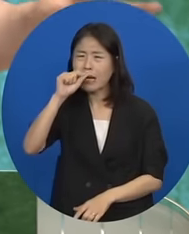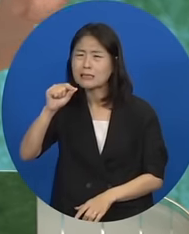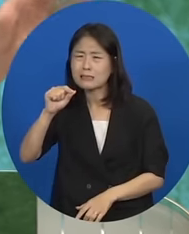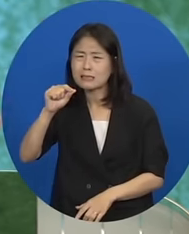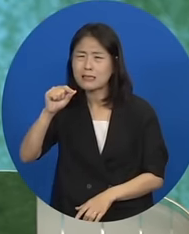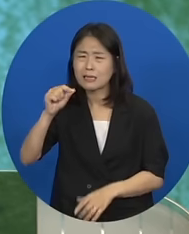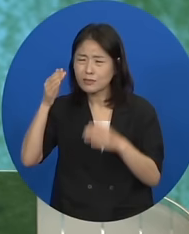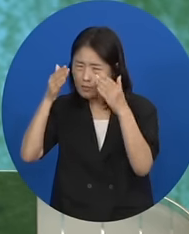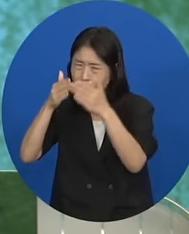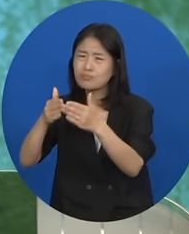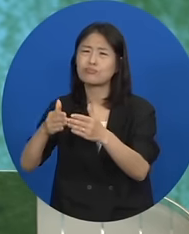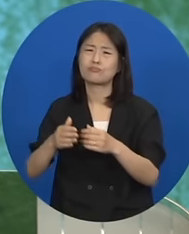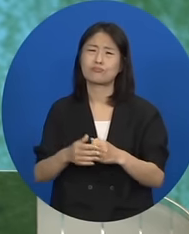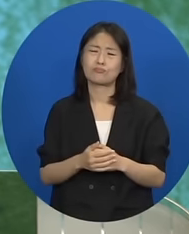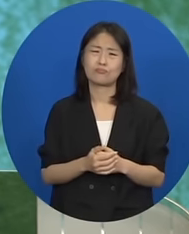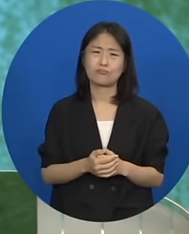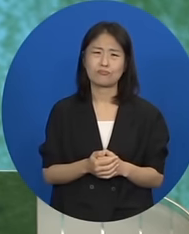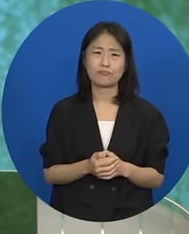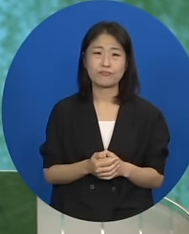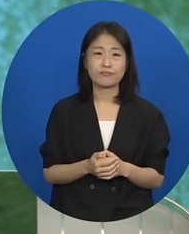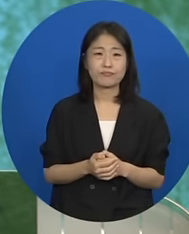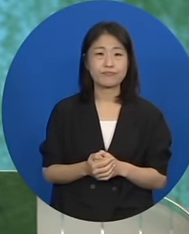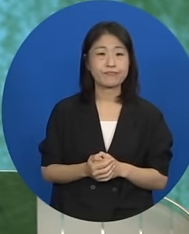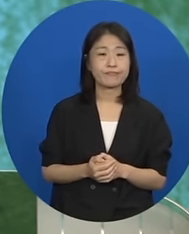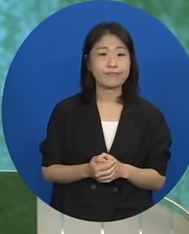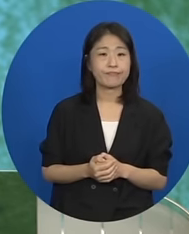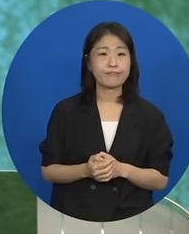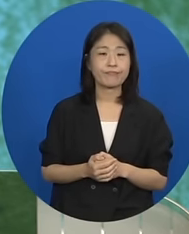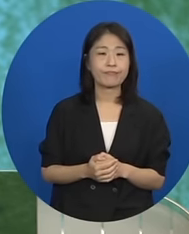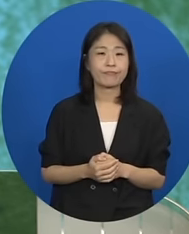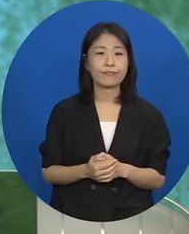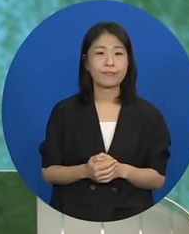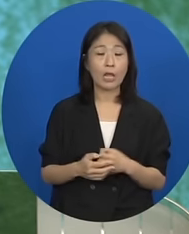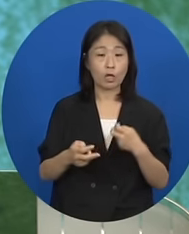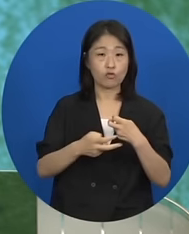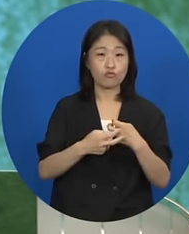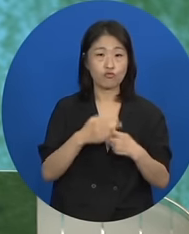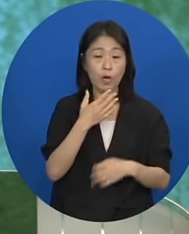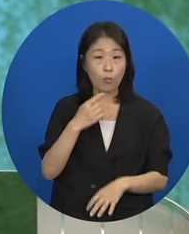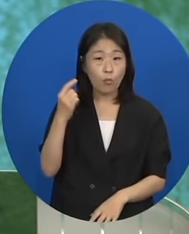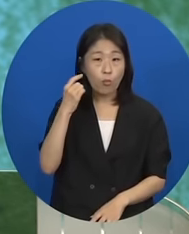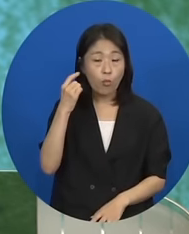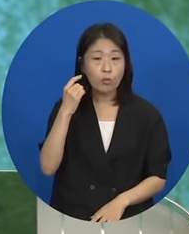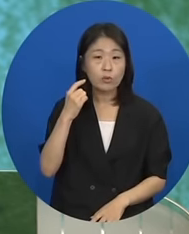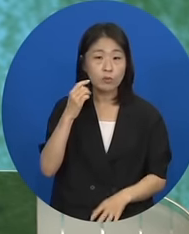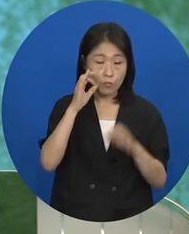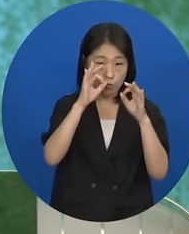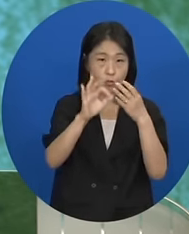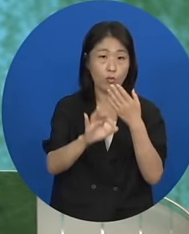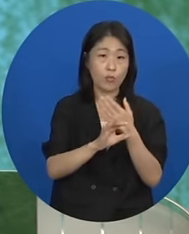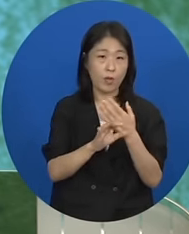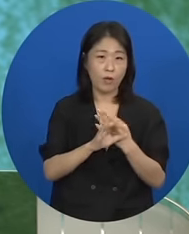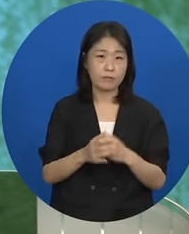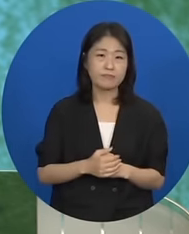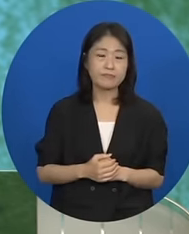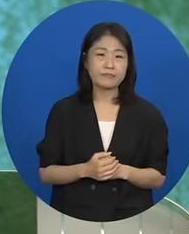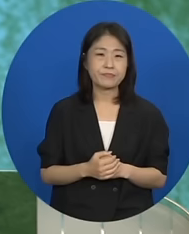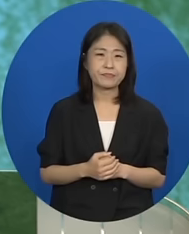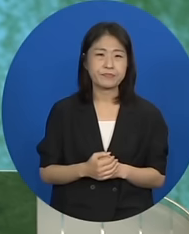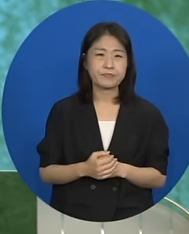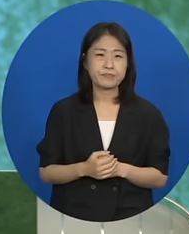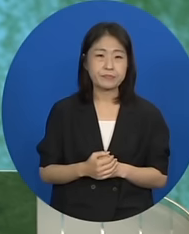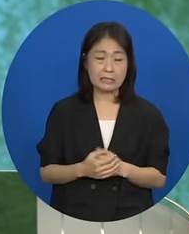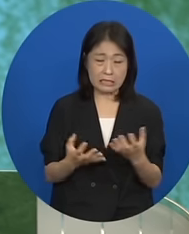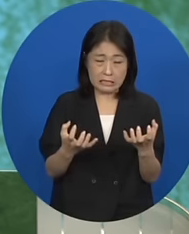경향이 있습니다 누가복음 17장에 예수님께서 사마리아 를 지나가실 때 나병환자 명을